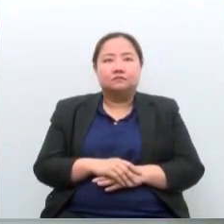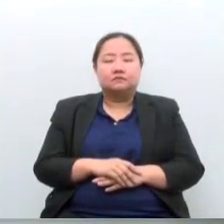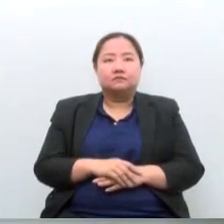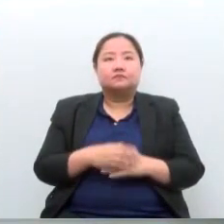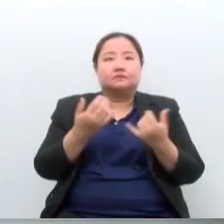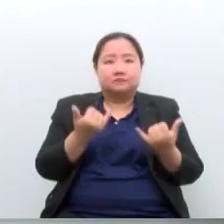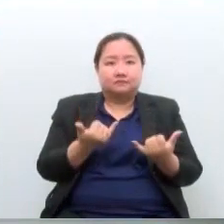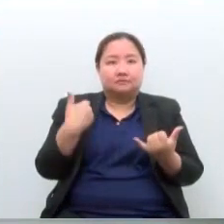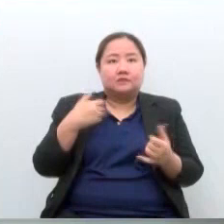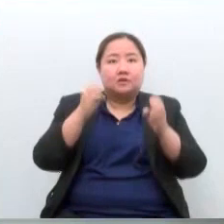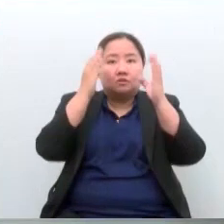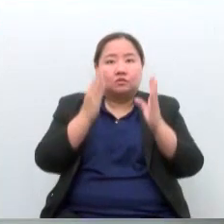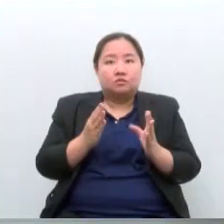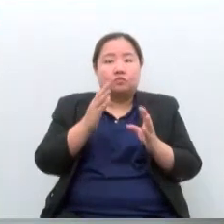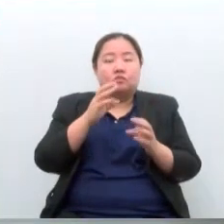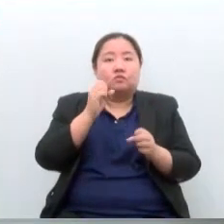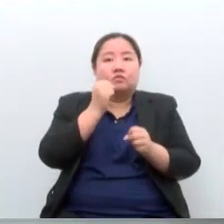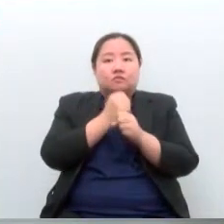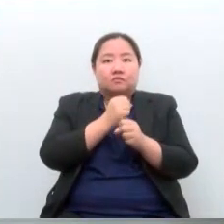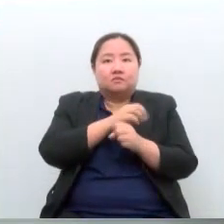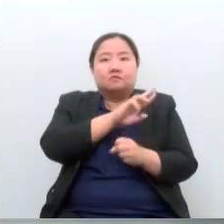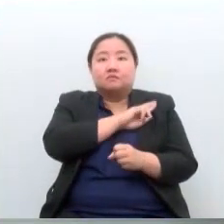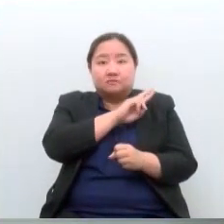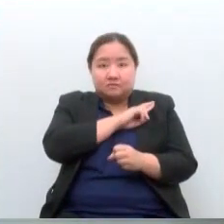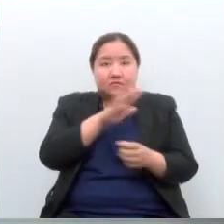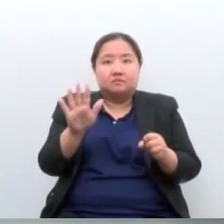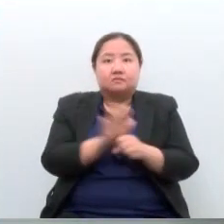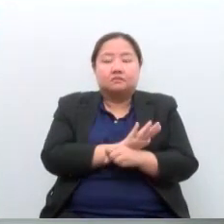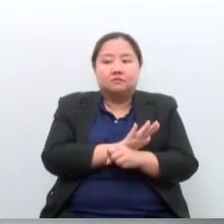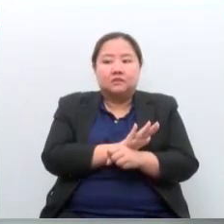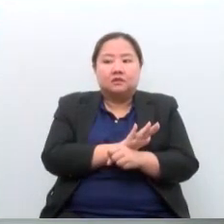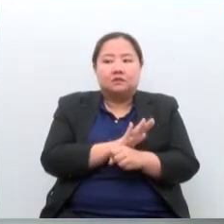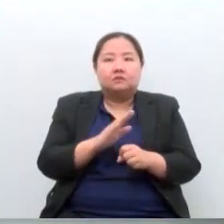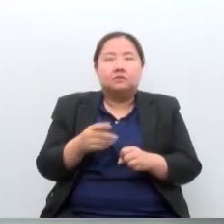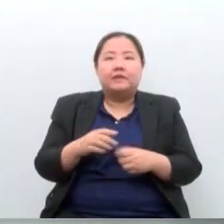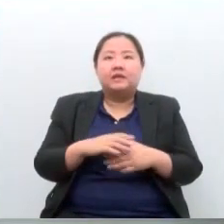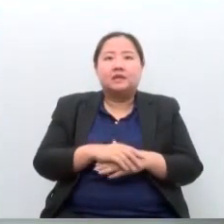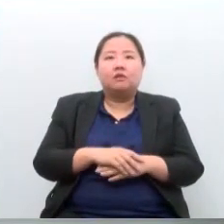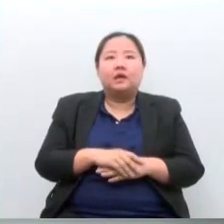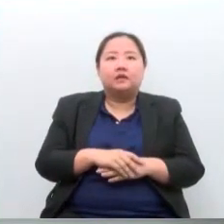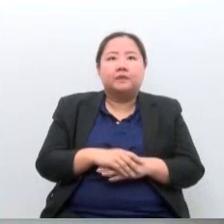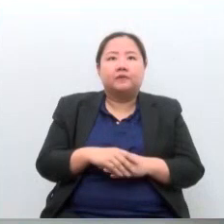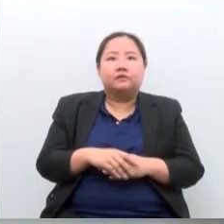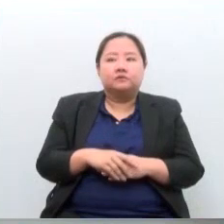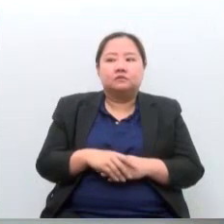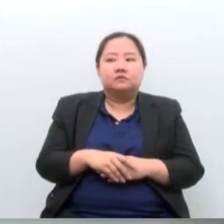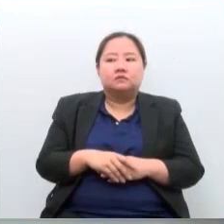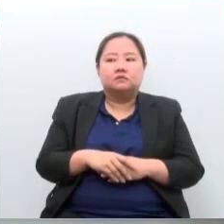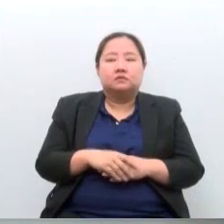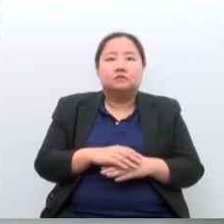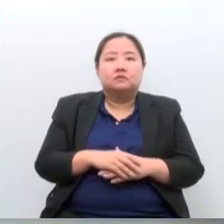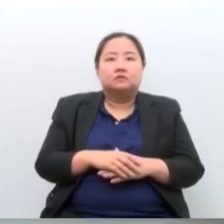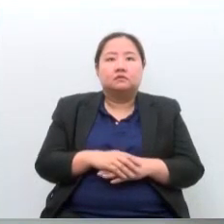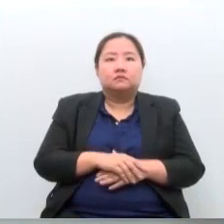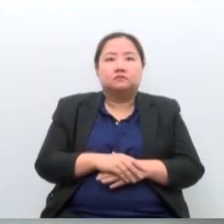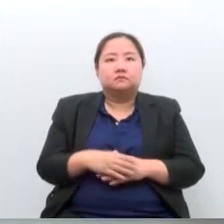โรงเรียนครบทุกโรงเรียนเนี่ยก็ให้ดำเนินการตามปกติยกเว้นการจัดซื้อจัดจ้างที่เลขาธิการ